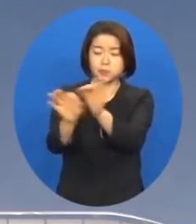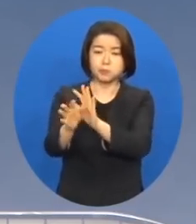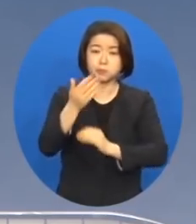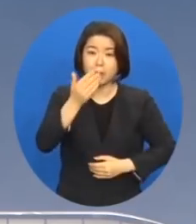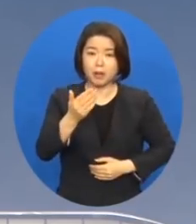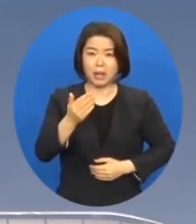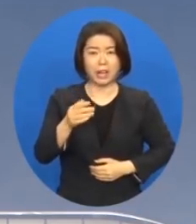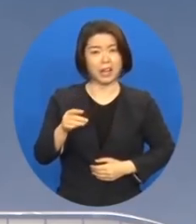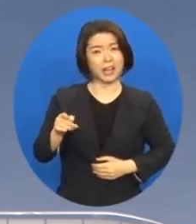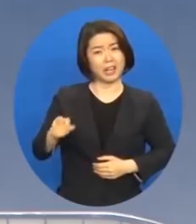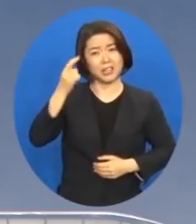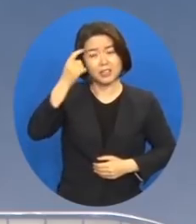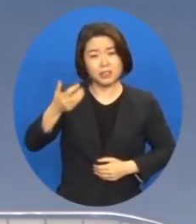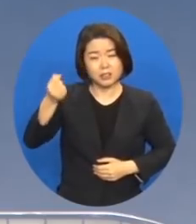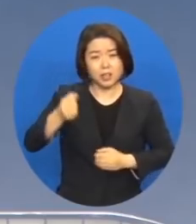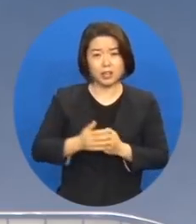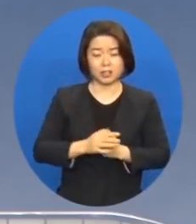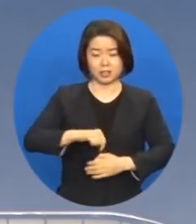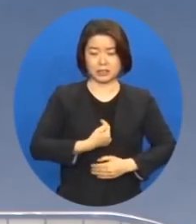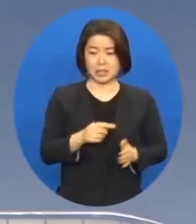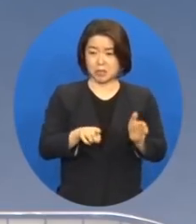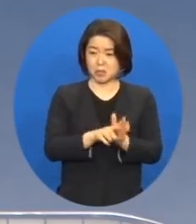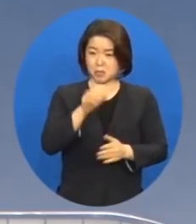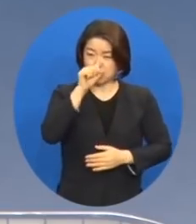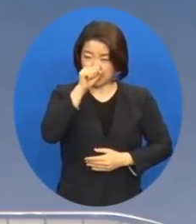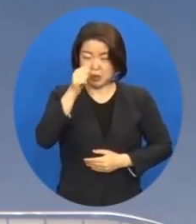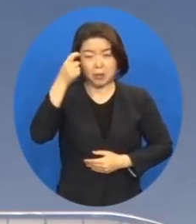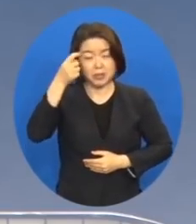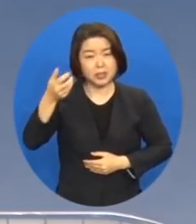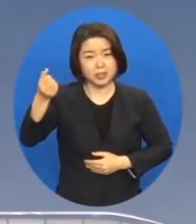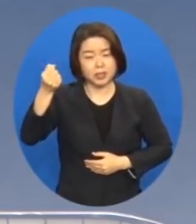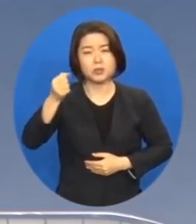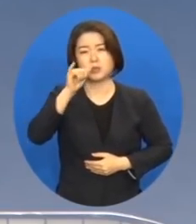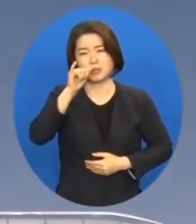그러면서 그들은 스스로가 자기가 믿음이 좋다고 생각을 하고